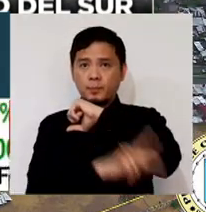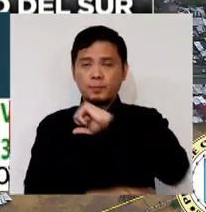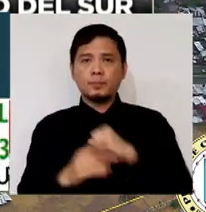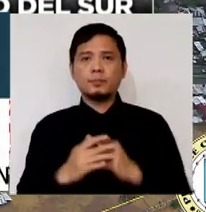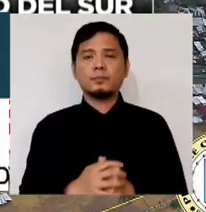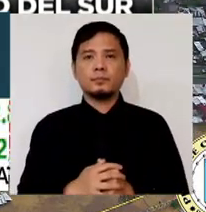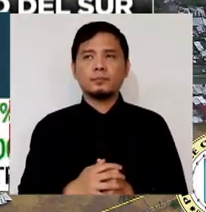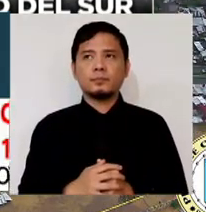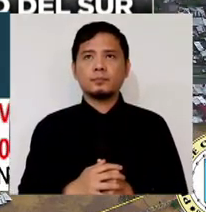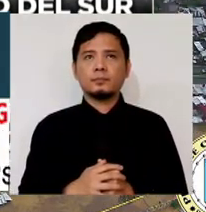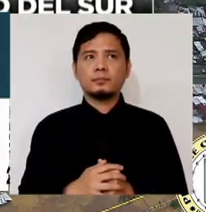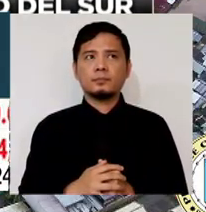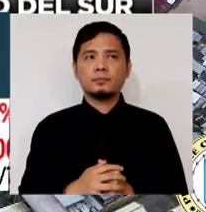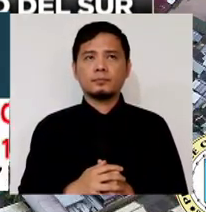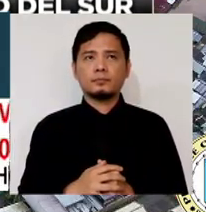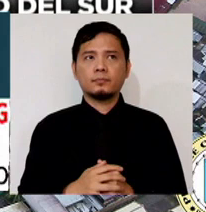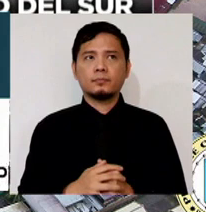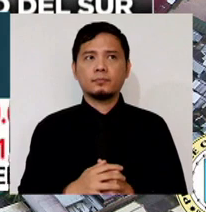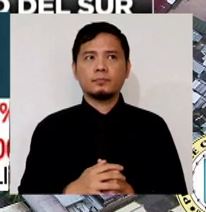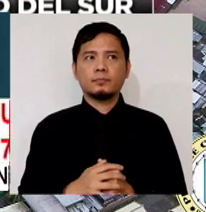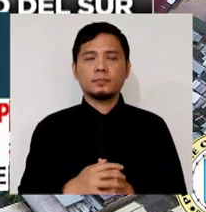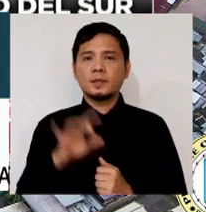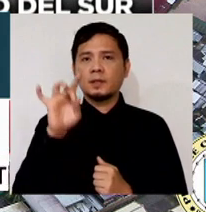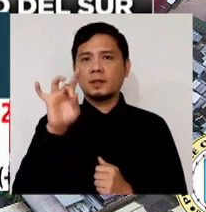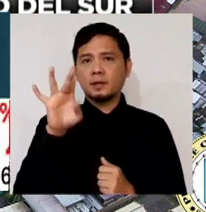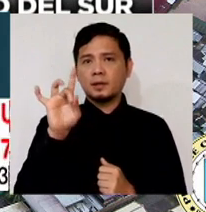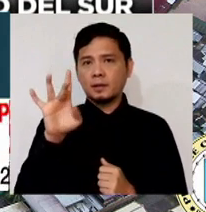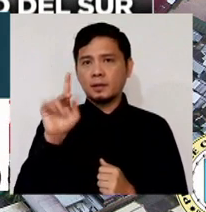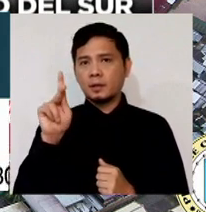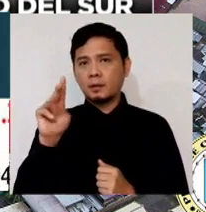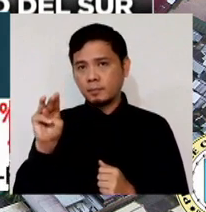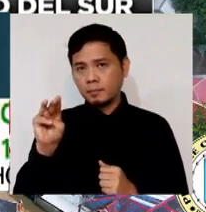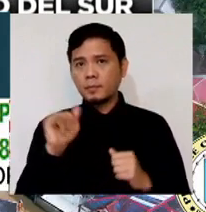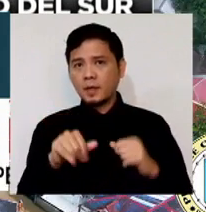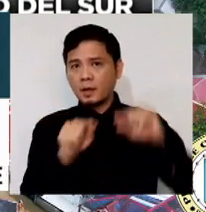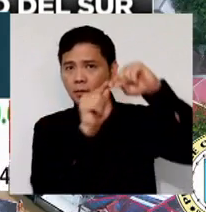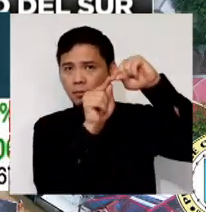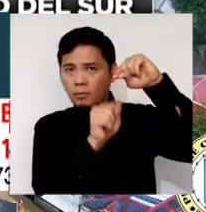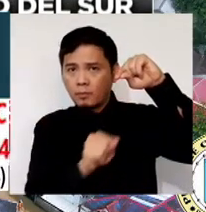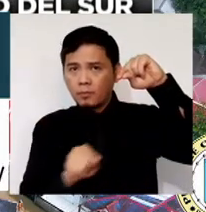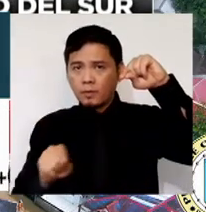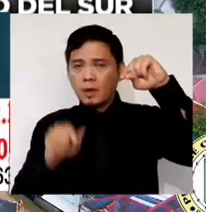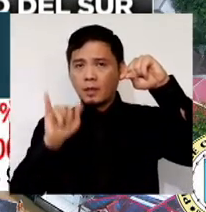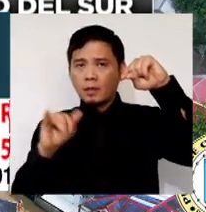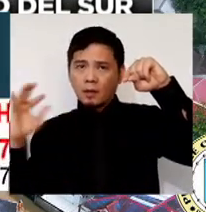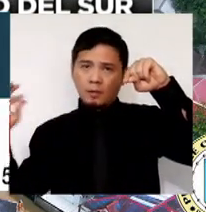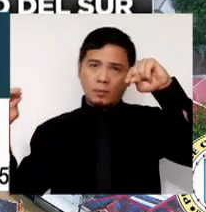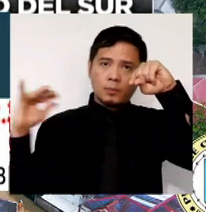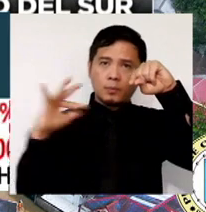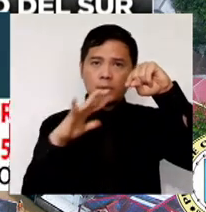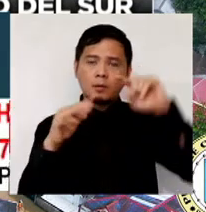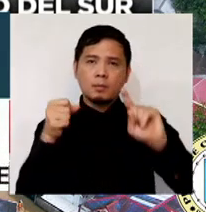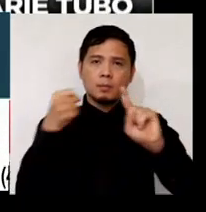18 are shoreline municipalities. Nakaharap kami sa Pacific Ocean. Mm-hmm. Kaya tatamaan talaga